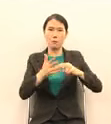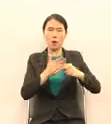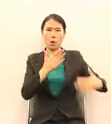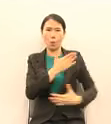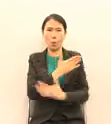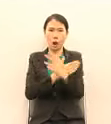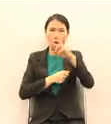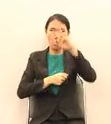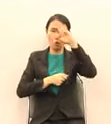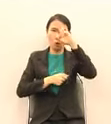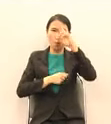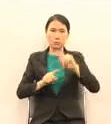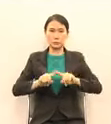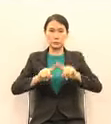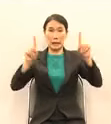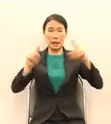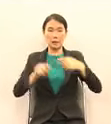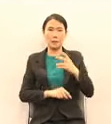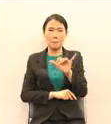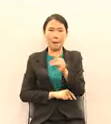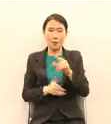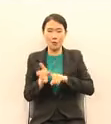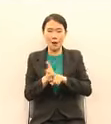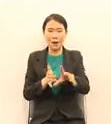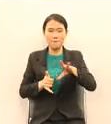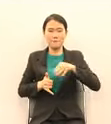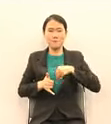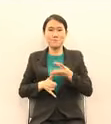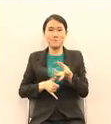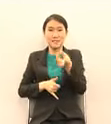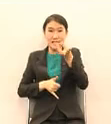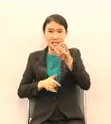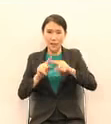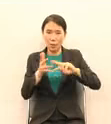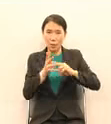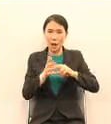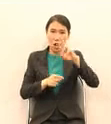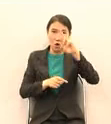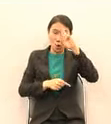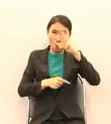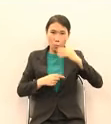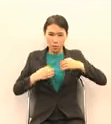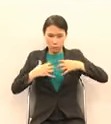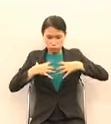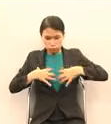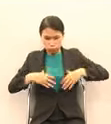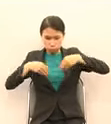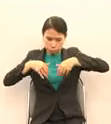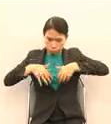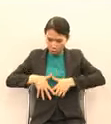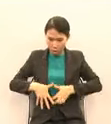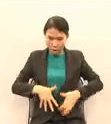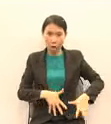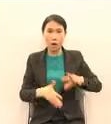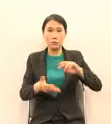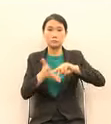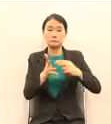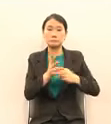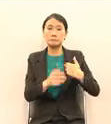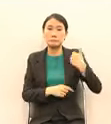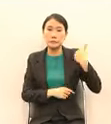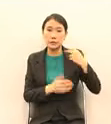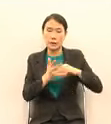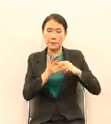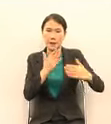นะครับบางคนเชื้อเข้าไปไม่มากแต่ว่าโรคมันสามารถลุกลามลงไปในปอดส่วนใหญ่ของการเสียชีวิต